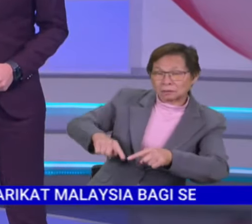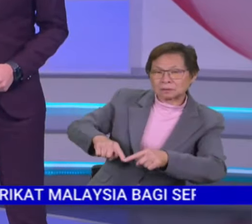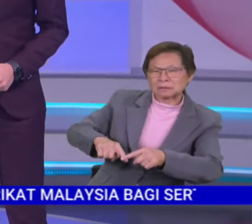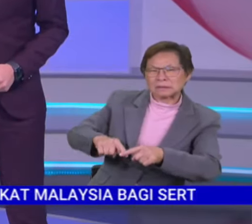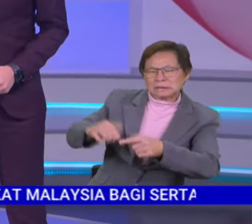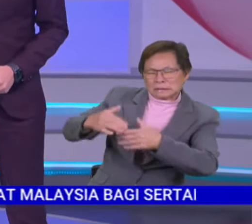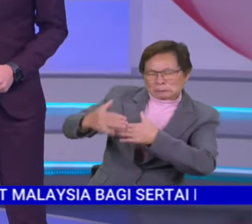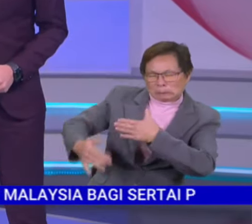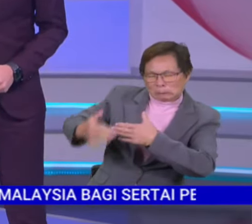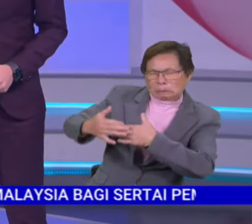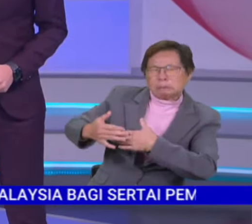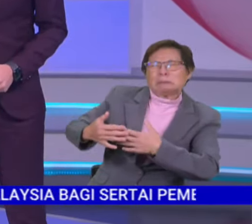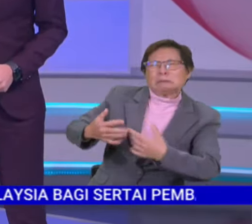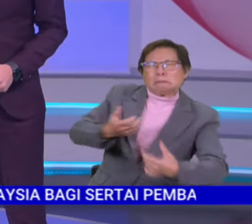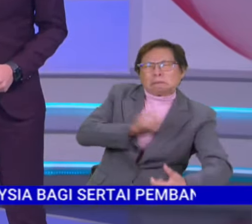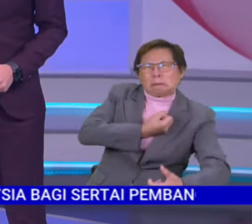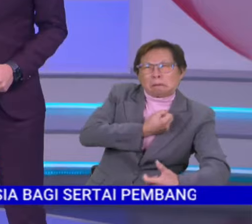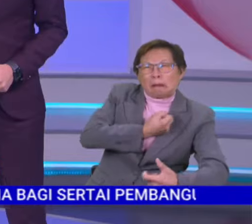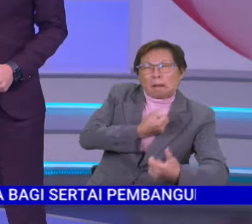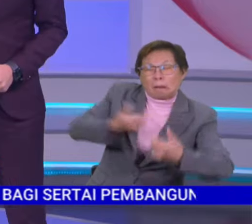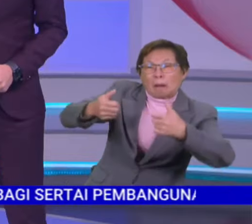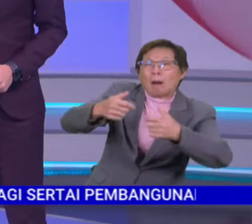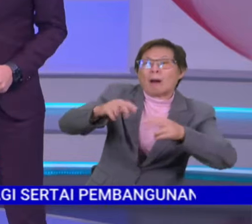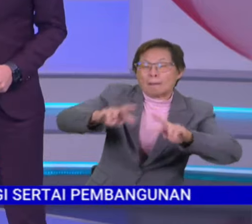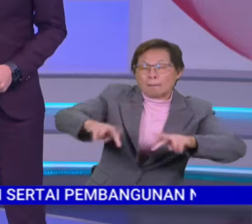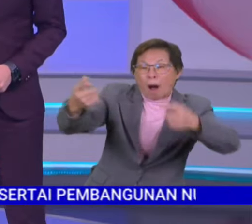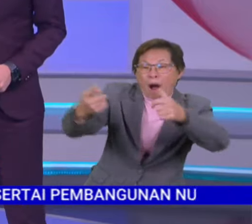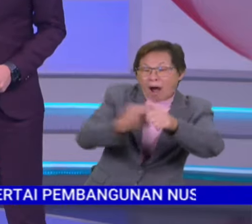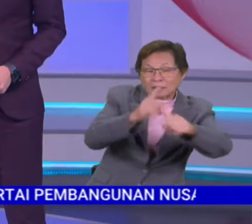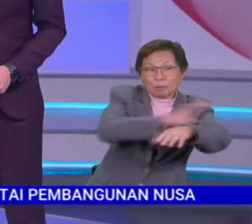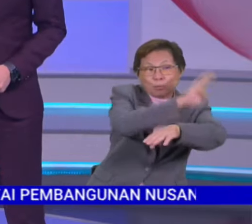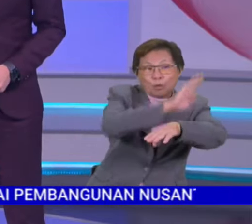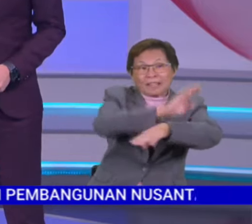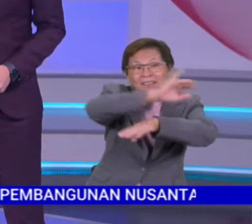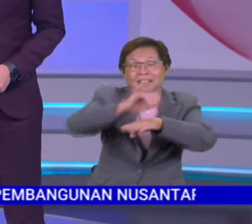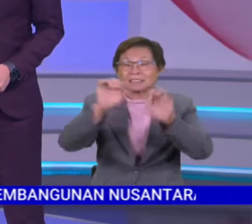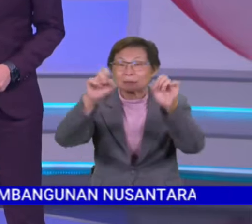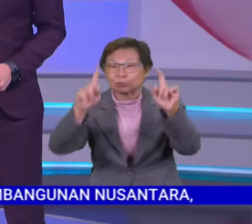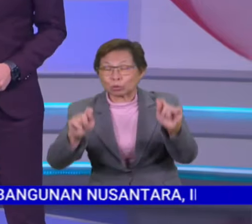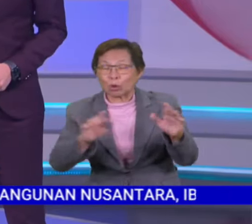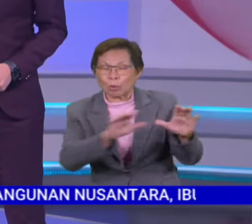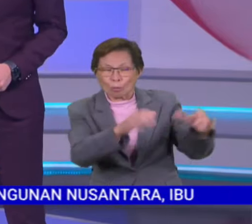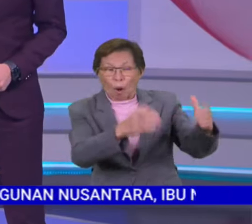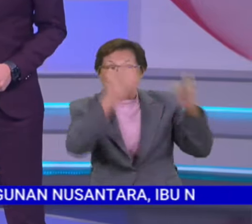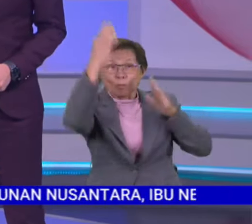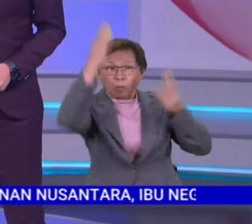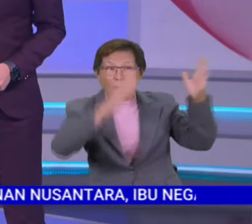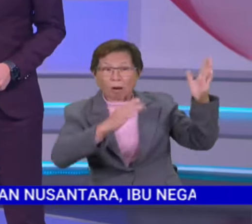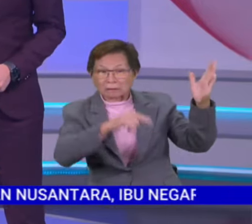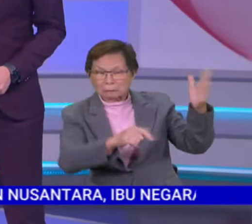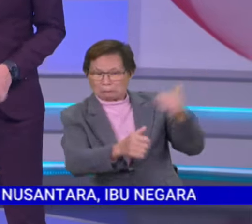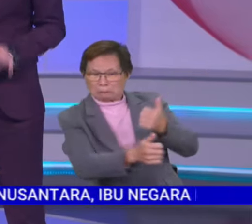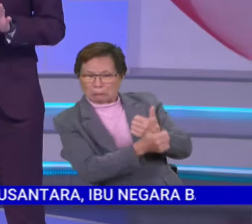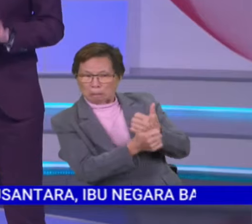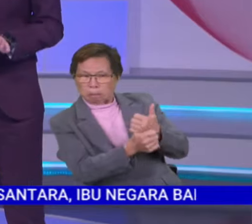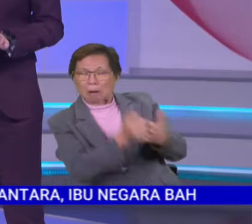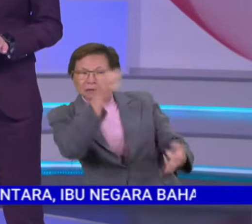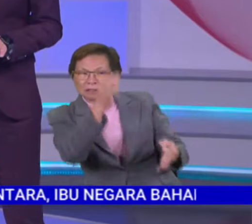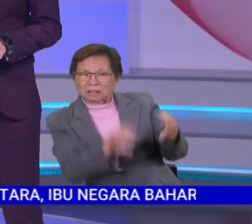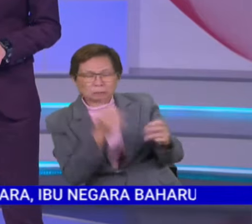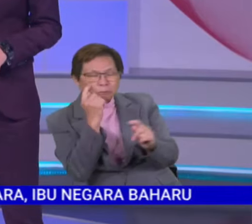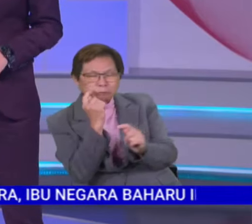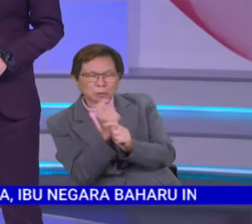terluka selepas tewas pada aksi separuh akhir pertama di Bukit Jalil Sabtu lepas, skuad Harimau Melaya berada dalam keadaan bahaya